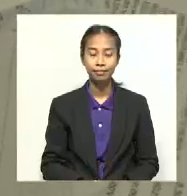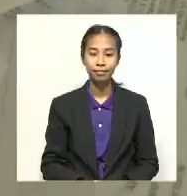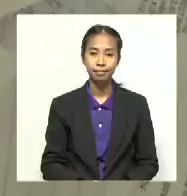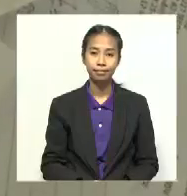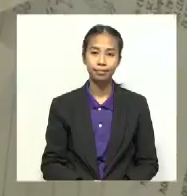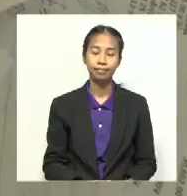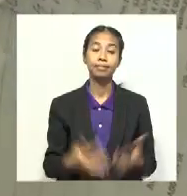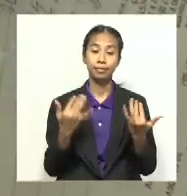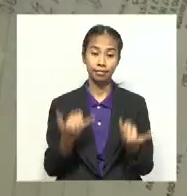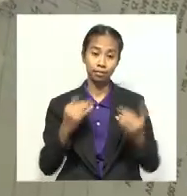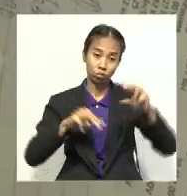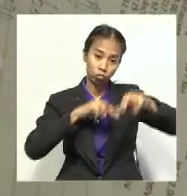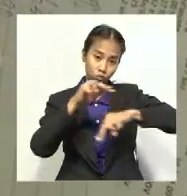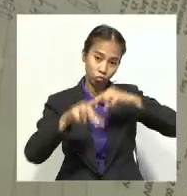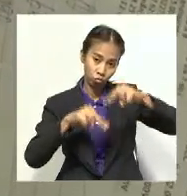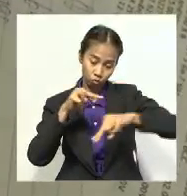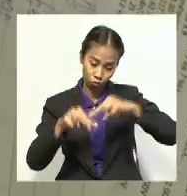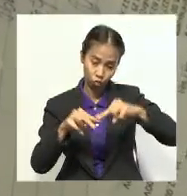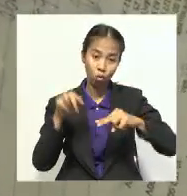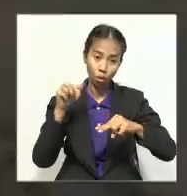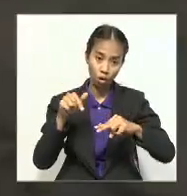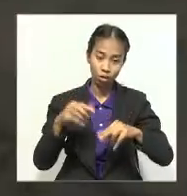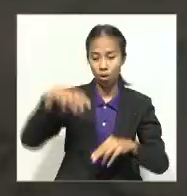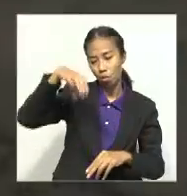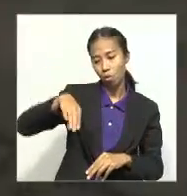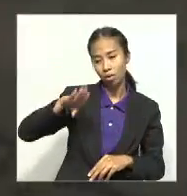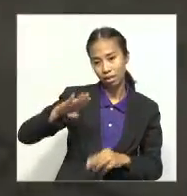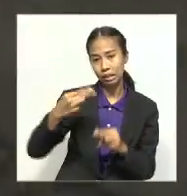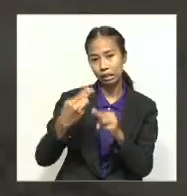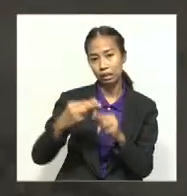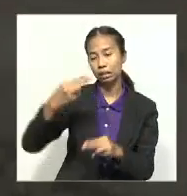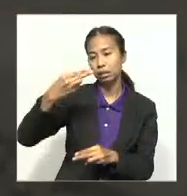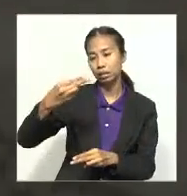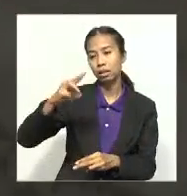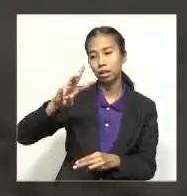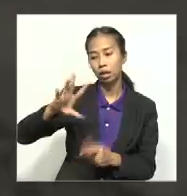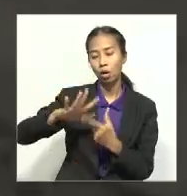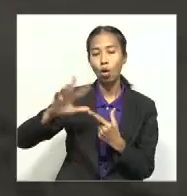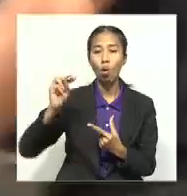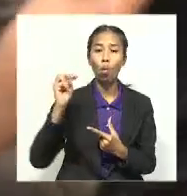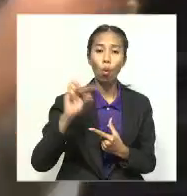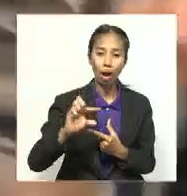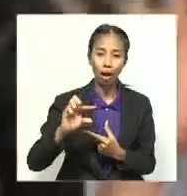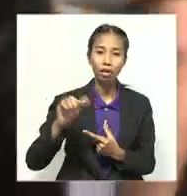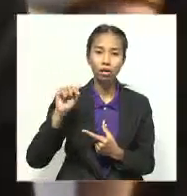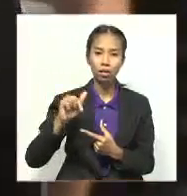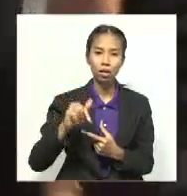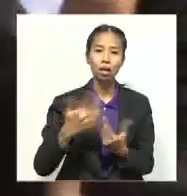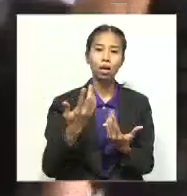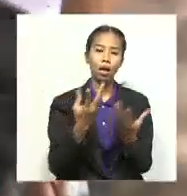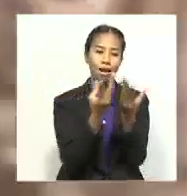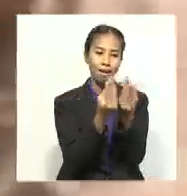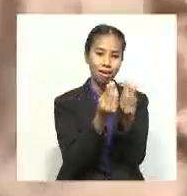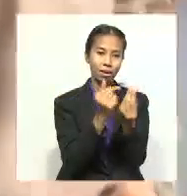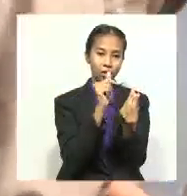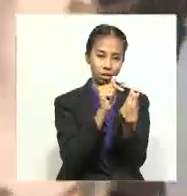และจากการตรวจค้นนะครับที่บริษัทหวังเสี่ยวตงนะครับที่อำเภอบางบ่อจังหวัดสมุทรปราการนะครับตรงกับเลขทะเบียนรถที่จอดไว้ใน